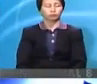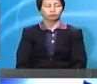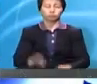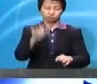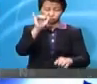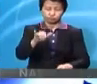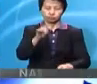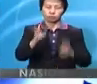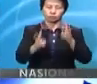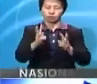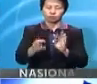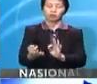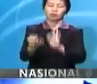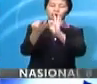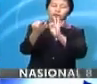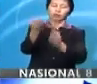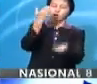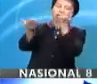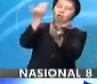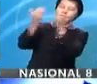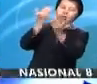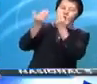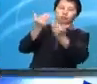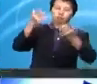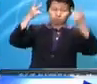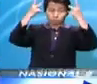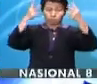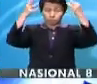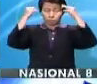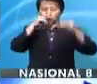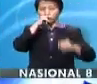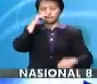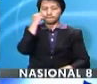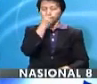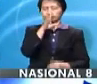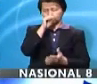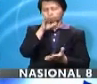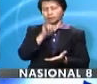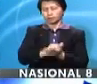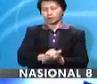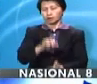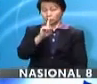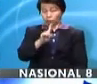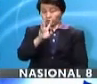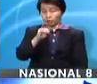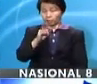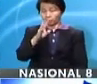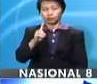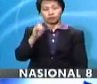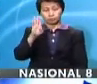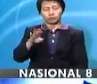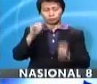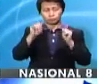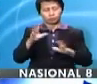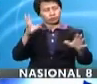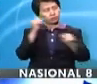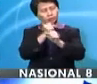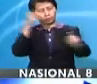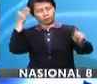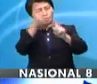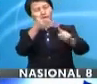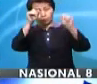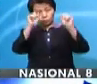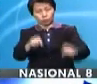Ya, walaupun berdepan pelbagai kritikan, namun Perdana Menteri Datuk Seri Najib Tun Razak yakin 1MDB akan mencapai matlamat.